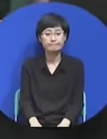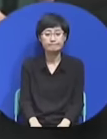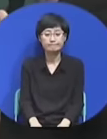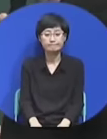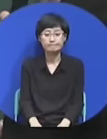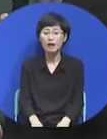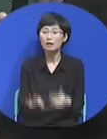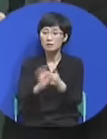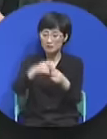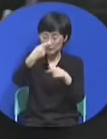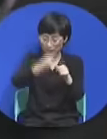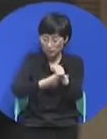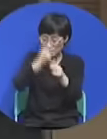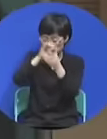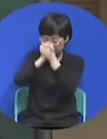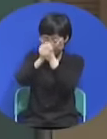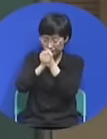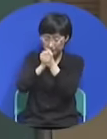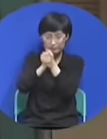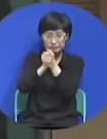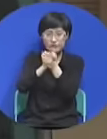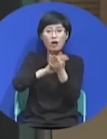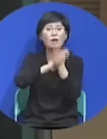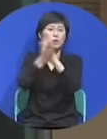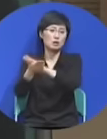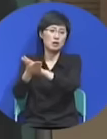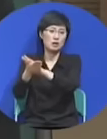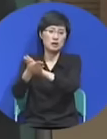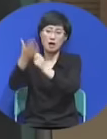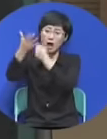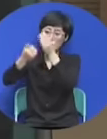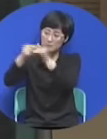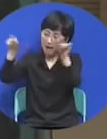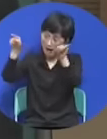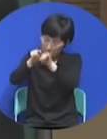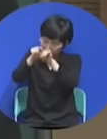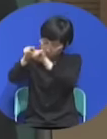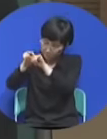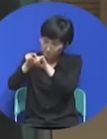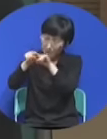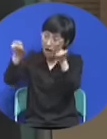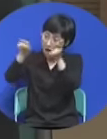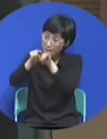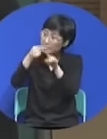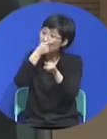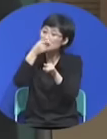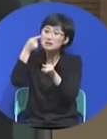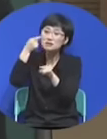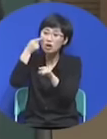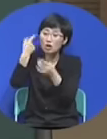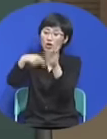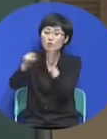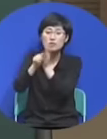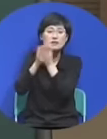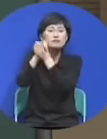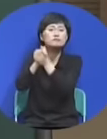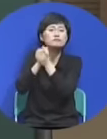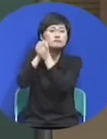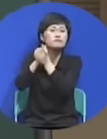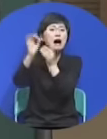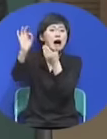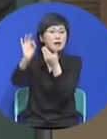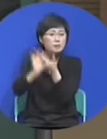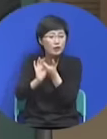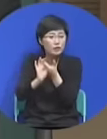从今天开始，只要放下所有的肉身的基准，礼拜成功的话，神会应允你们的祷告。 그러면 기도 달라집니다. 하나님이 나와 함께하시는 것과 증거, 그의 나라와 그의 의를 기도하면 모든